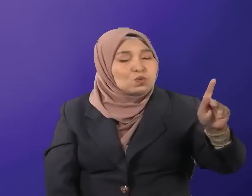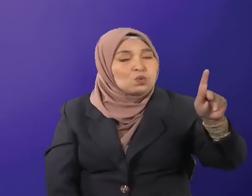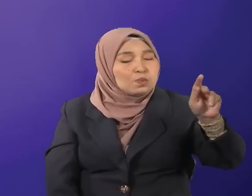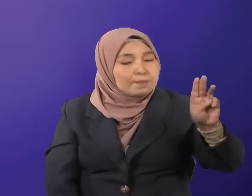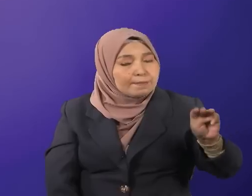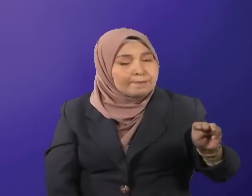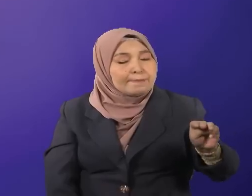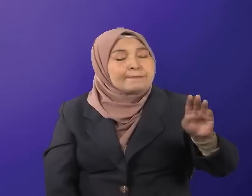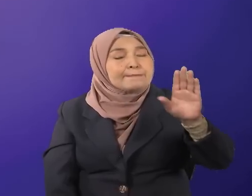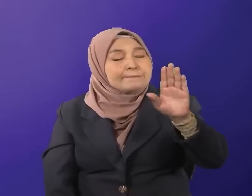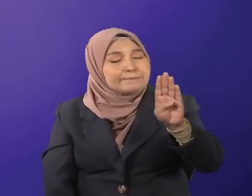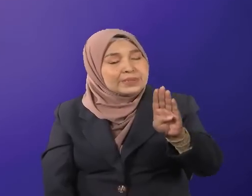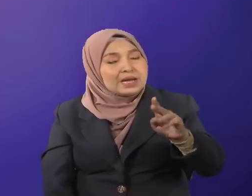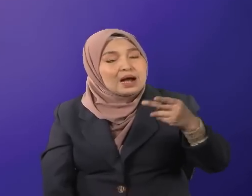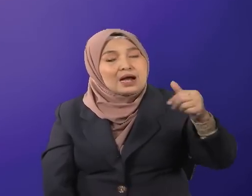أَأُنَبِّئُكُمْ